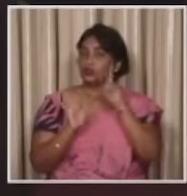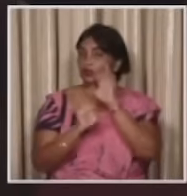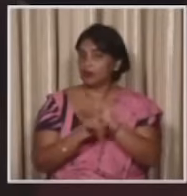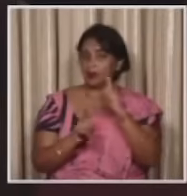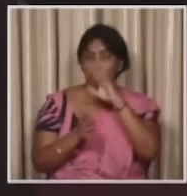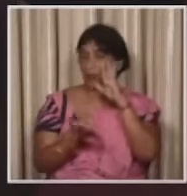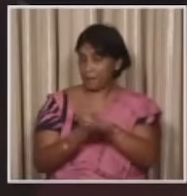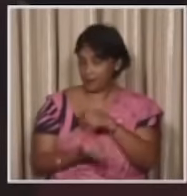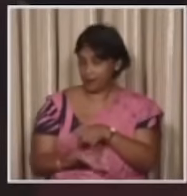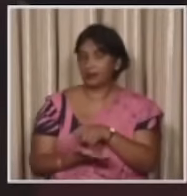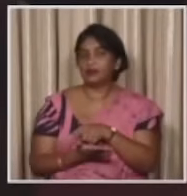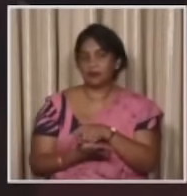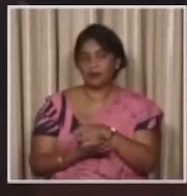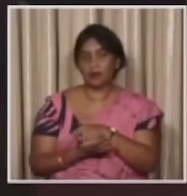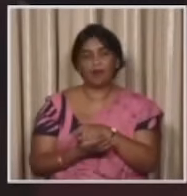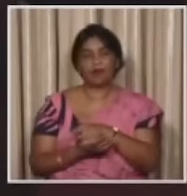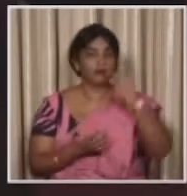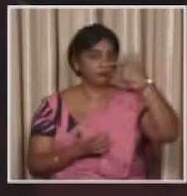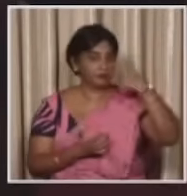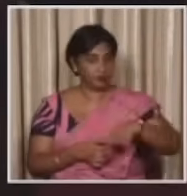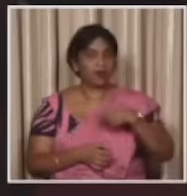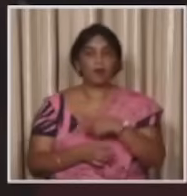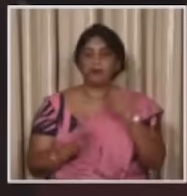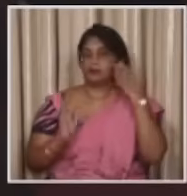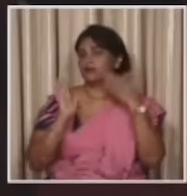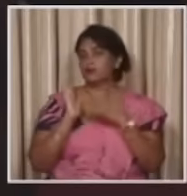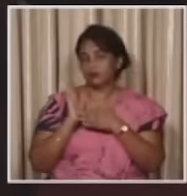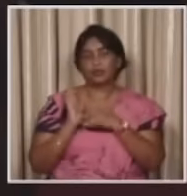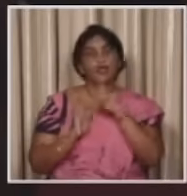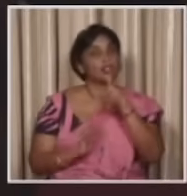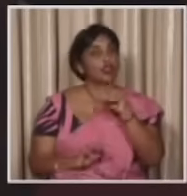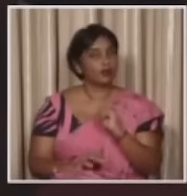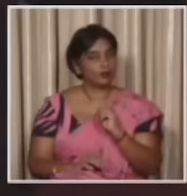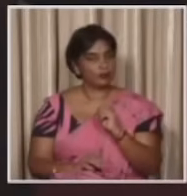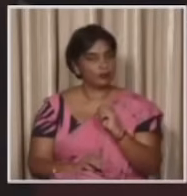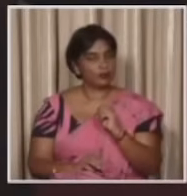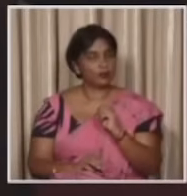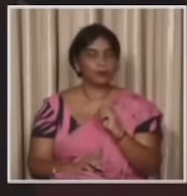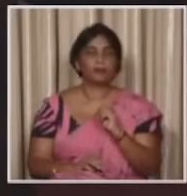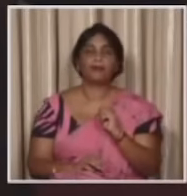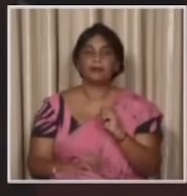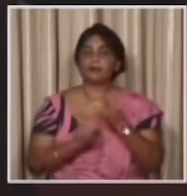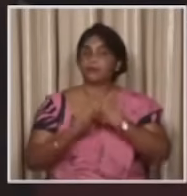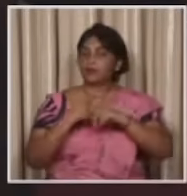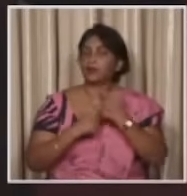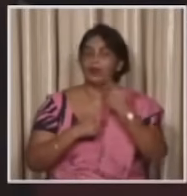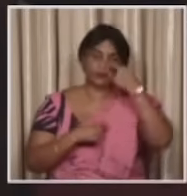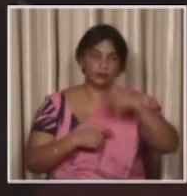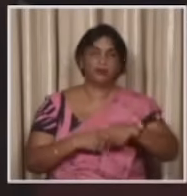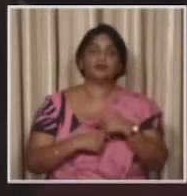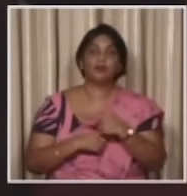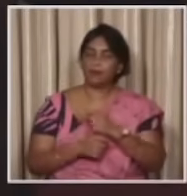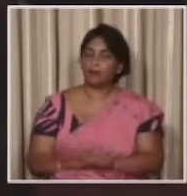බ්ලූ ප්‍රින්ට් එකේ එනර්ජි and utilities reform කියන එක මොකද්ද කියන්නේ? Restructure energy and utilities